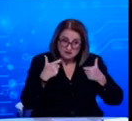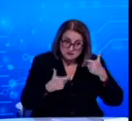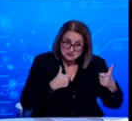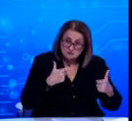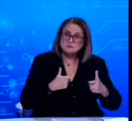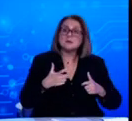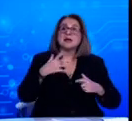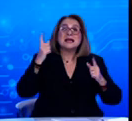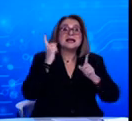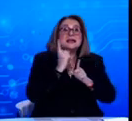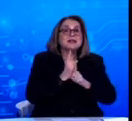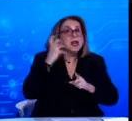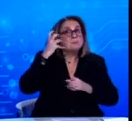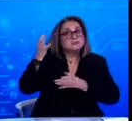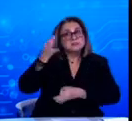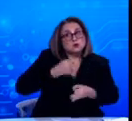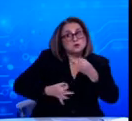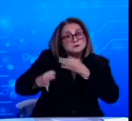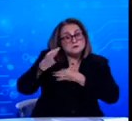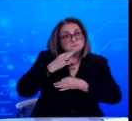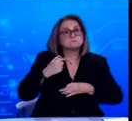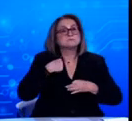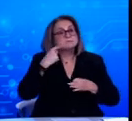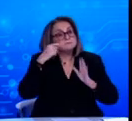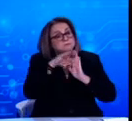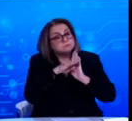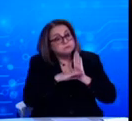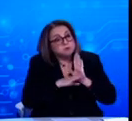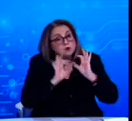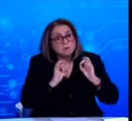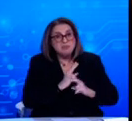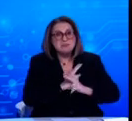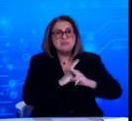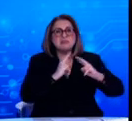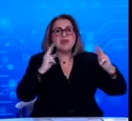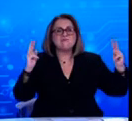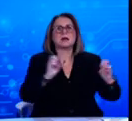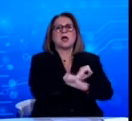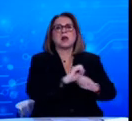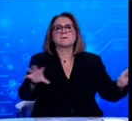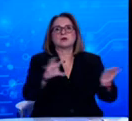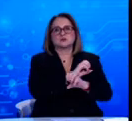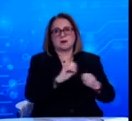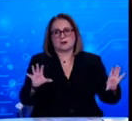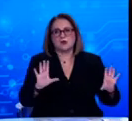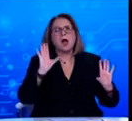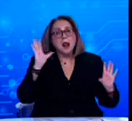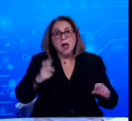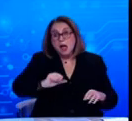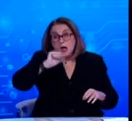και θα ενημερώνει. Αλλά ας μην κρυβόμαστε. Η εφαρμογή ακόμα και του πιο αποδοτικού μέτρου εξαρτάται από την πιστή εφαρμογή